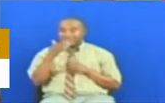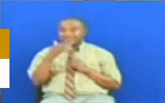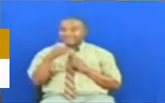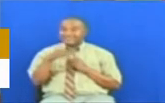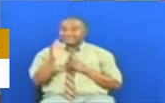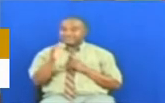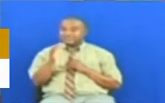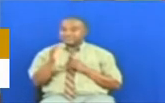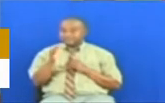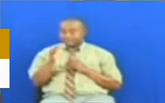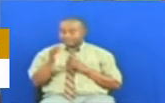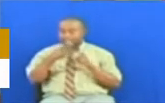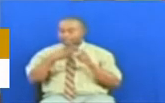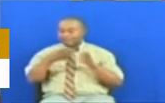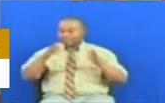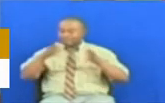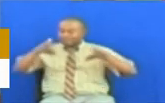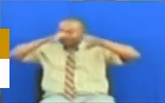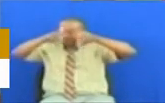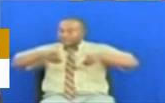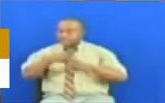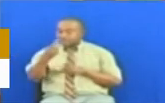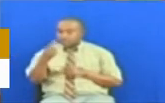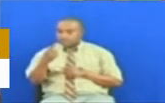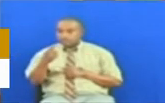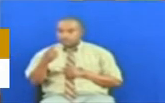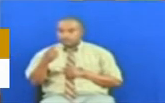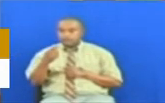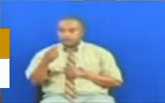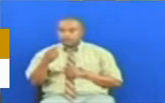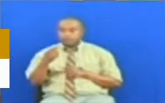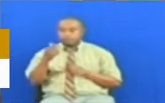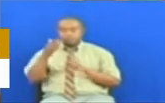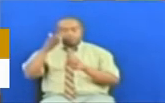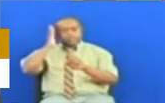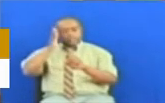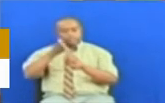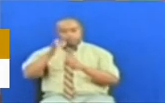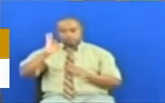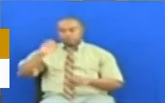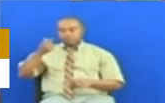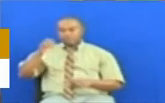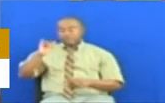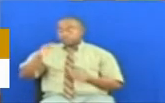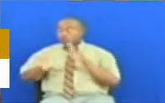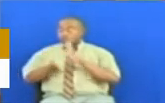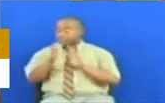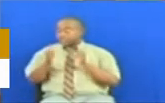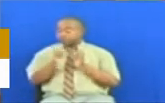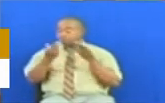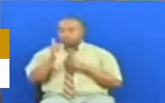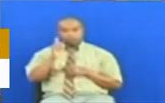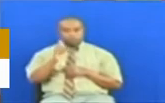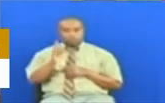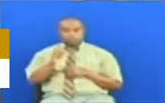FADS 100. Lengo ya zile FADS si kwa ajili ya kuweza kuanzisha kitu kipya, la, ni kwa ajili ya